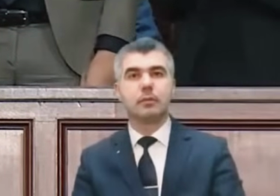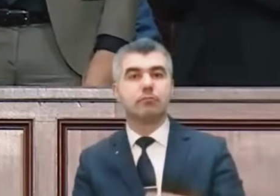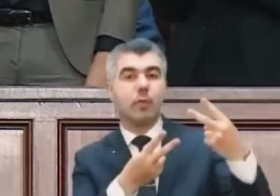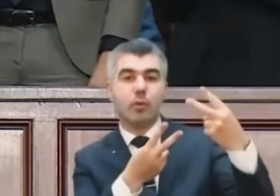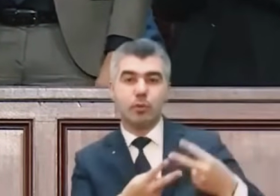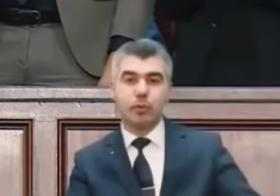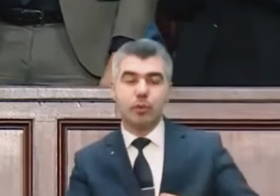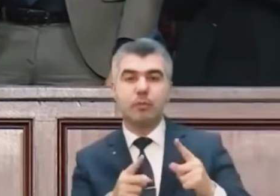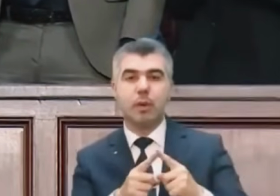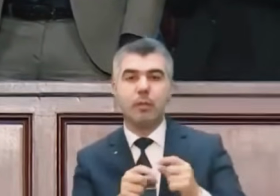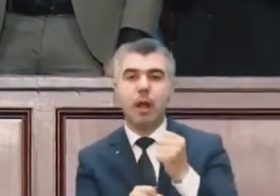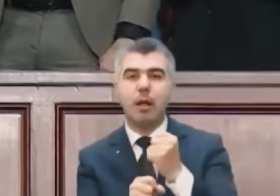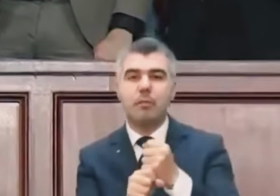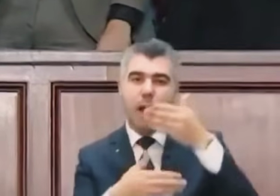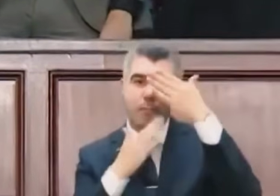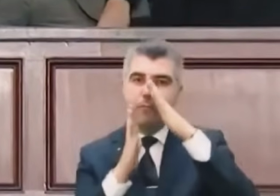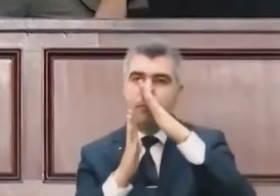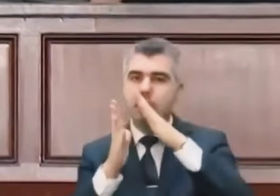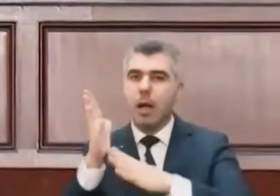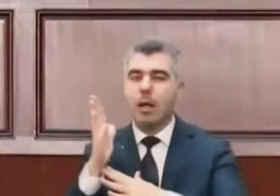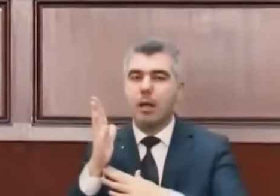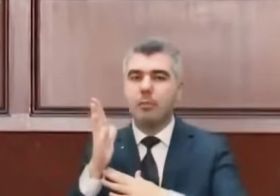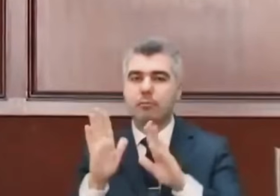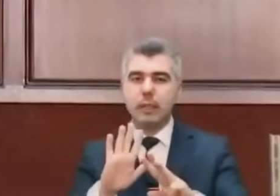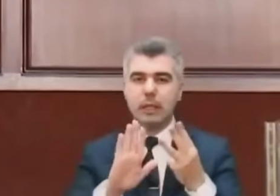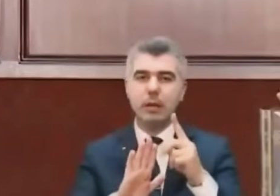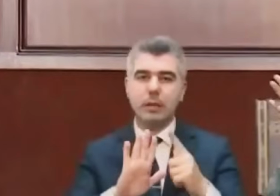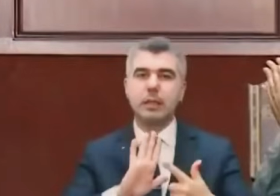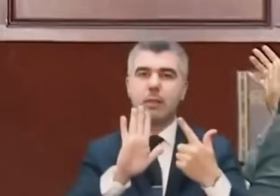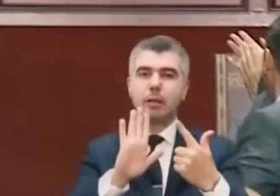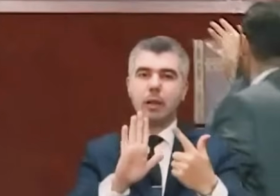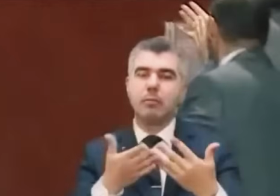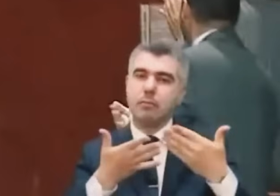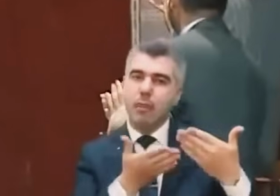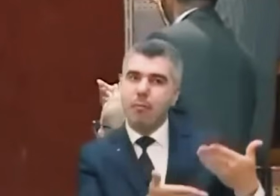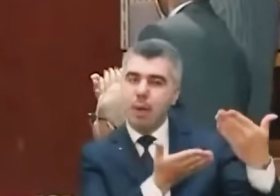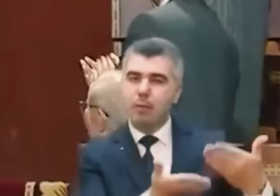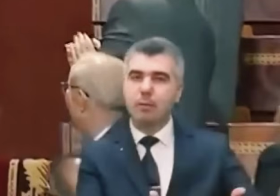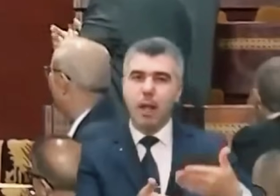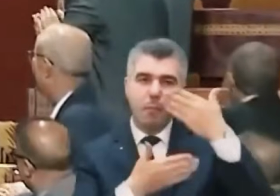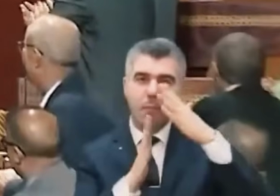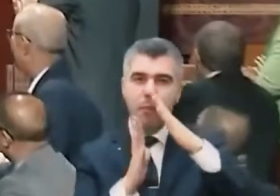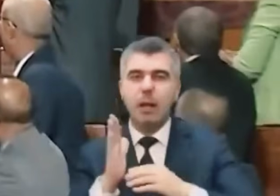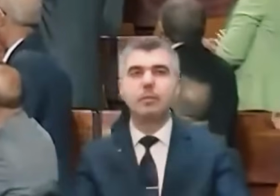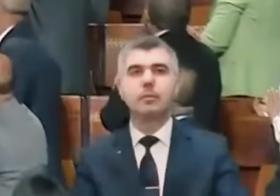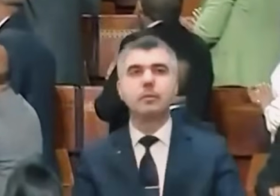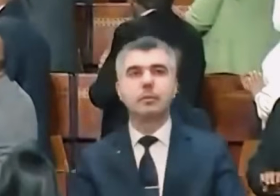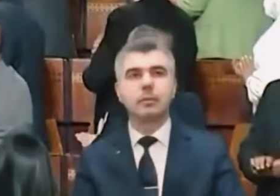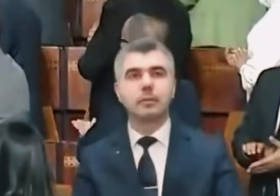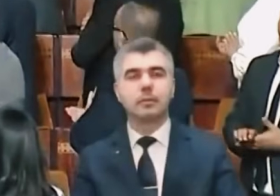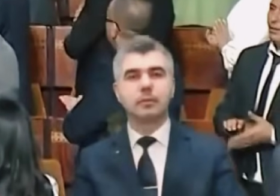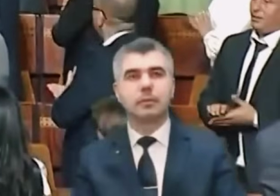يقوم بزيارة عمل المملكة المغربية من 13 إلى 17. فمرحبا بكم في بلدكم الثاني المملكة.